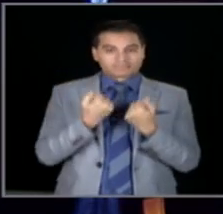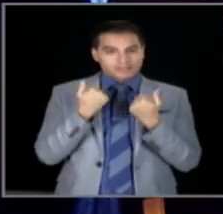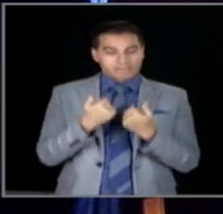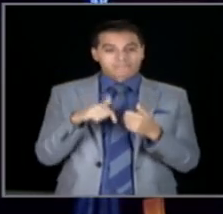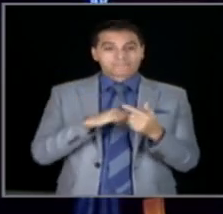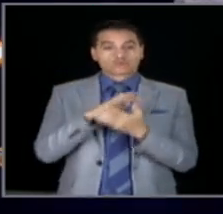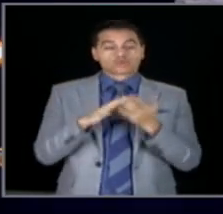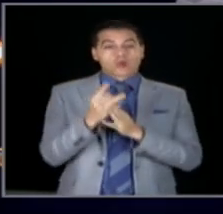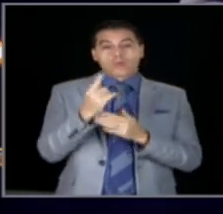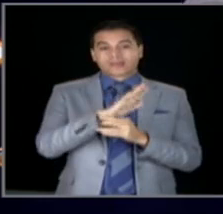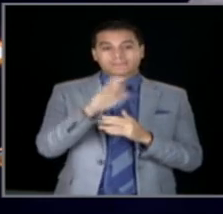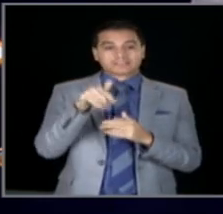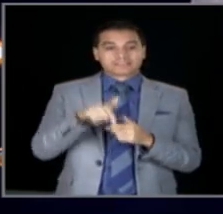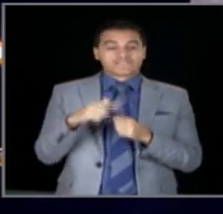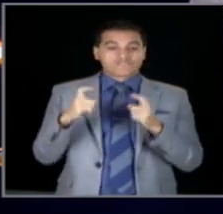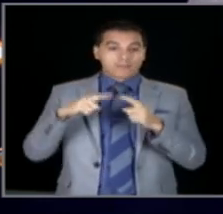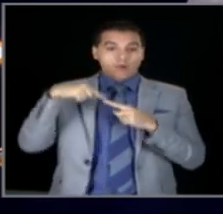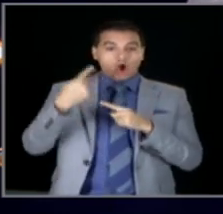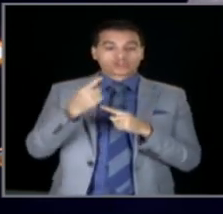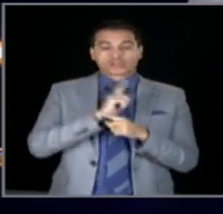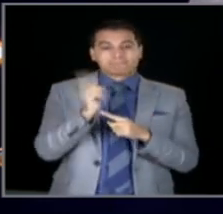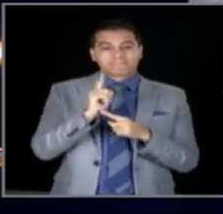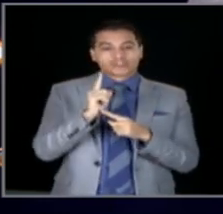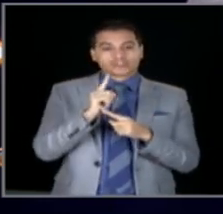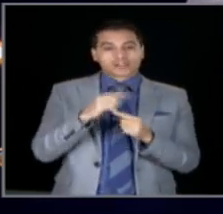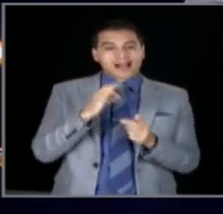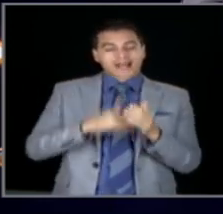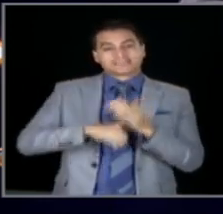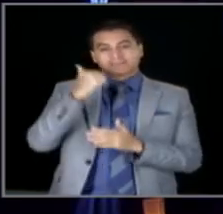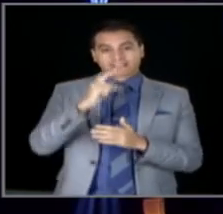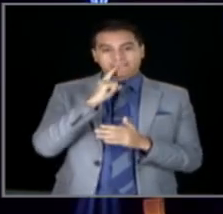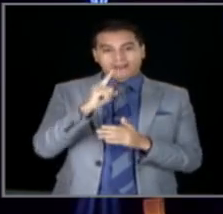المشكله الوحيده ان الماتشات الجايه كاس، بقت